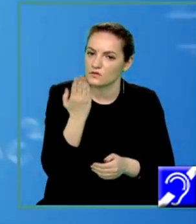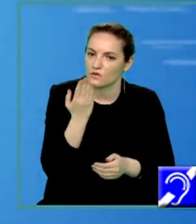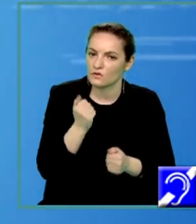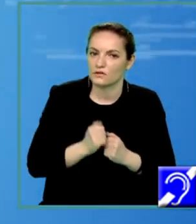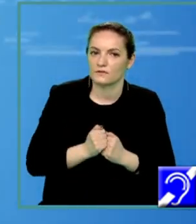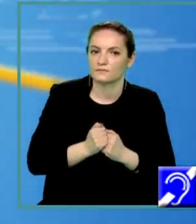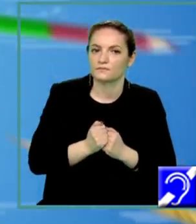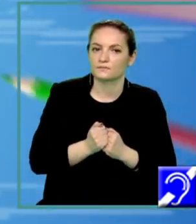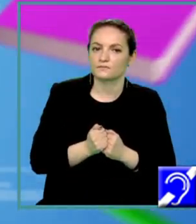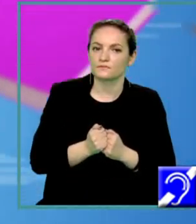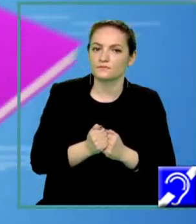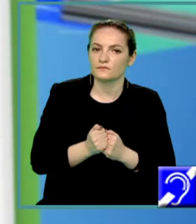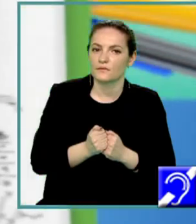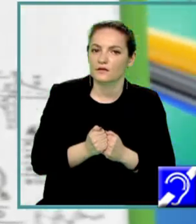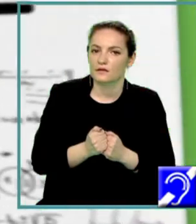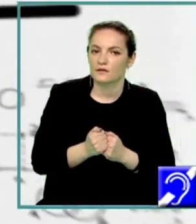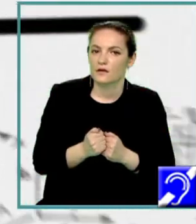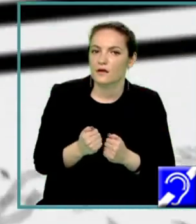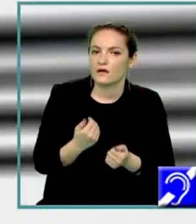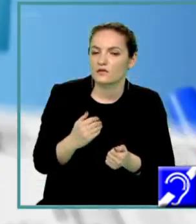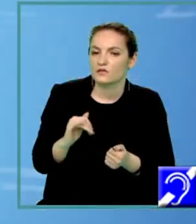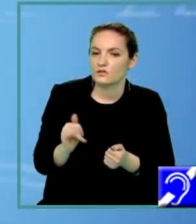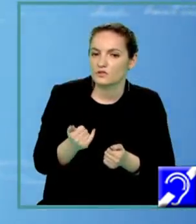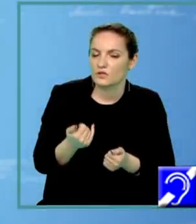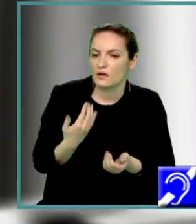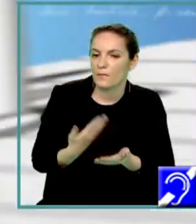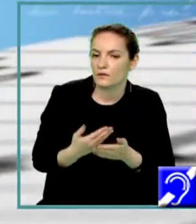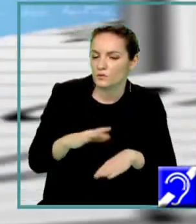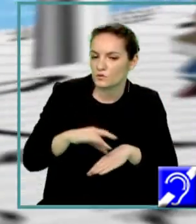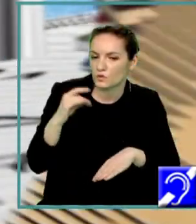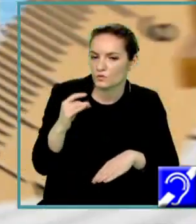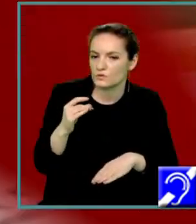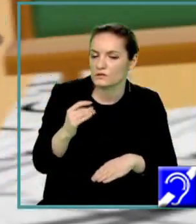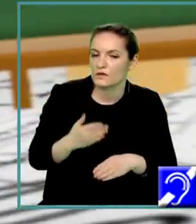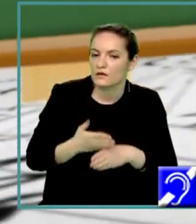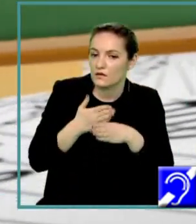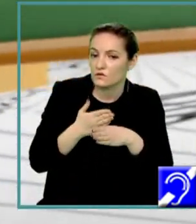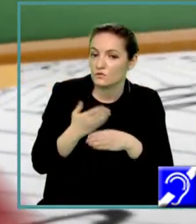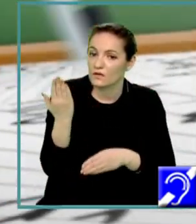gimnazial, liceal sau universitar, dar și prin soluții interactive de predare și învățare